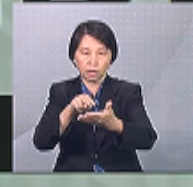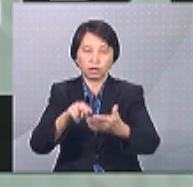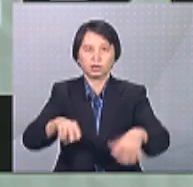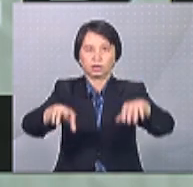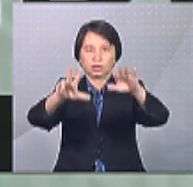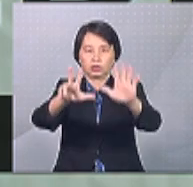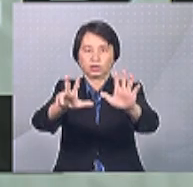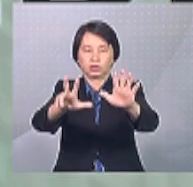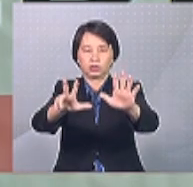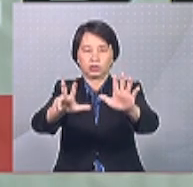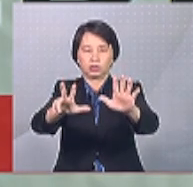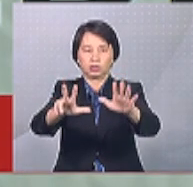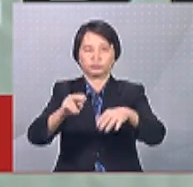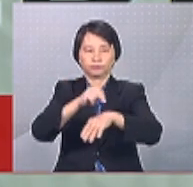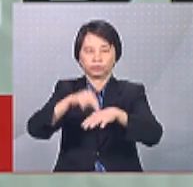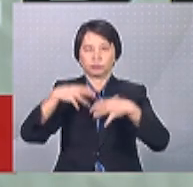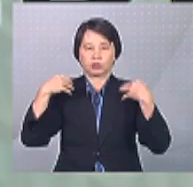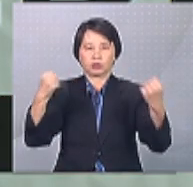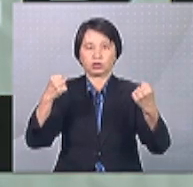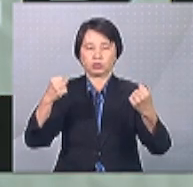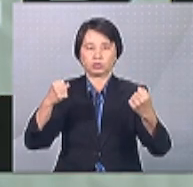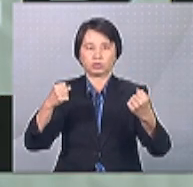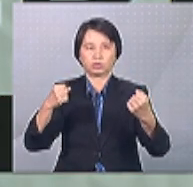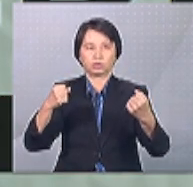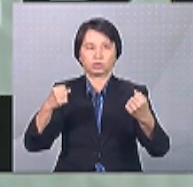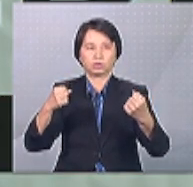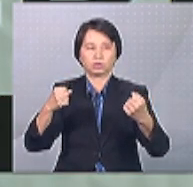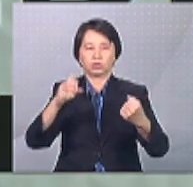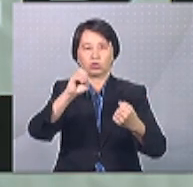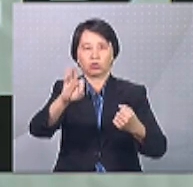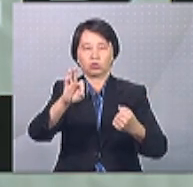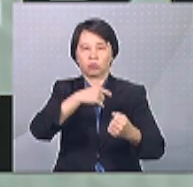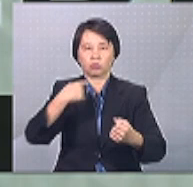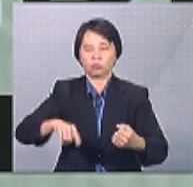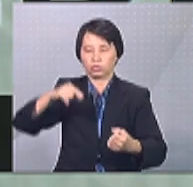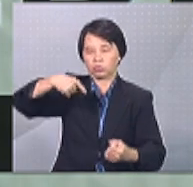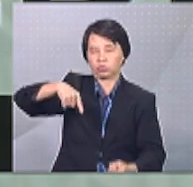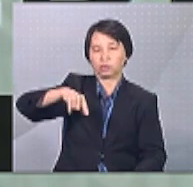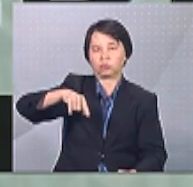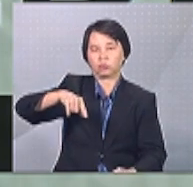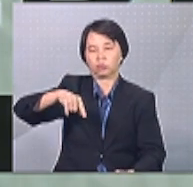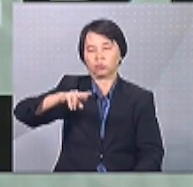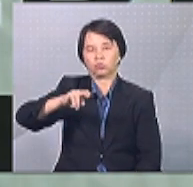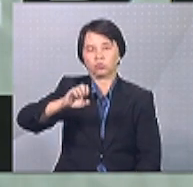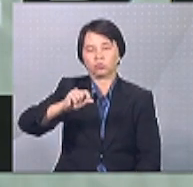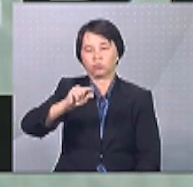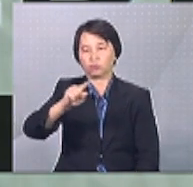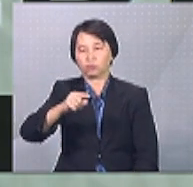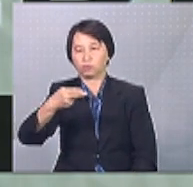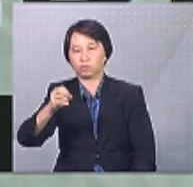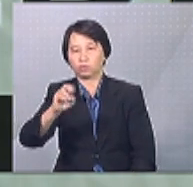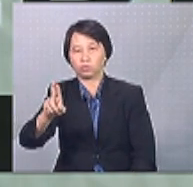orang ialah daripada National Health Commissions of China daripada Guangzhou Province, ya. Dan antara